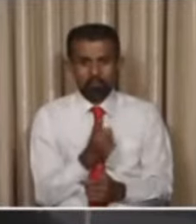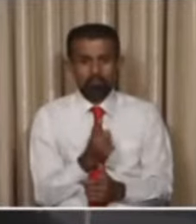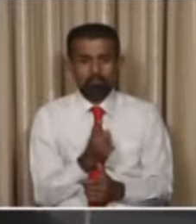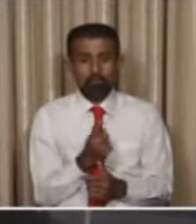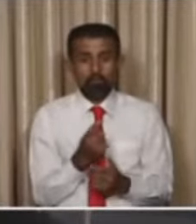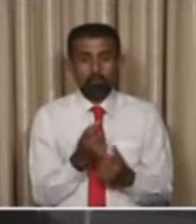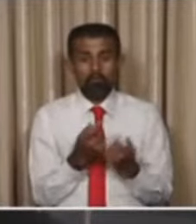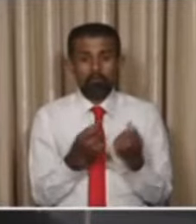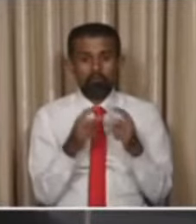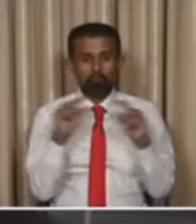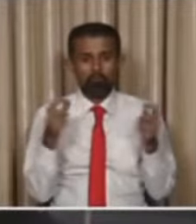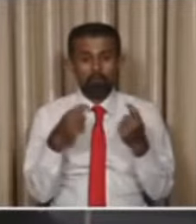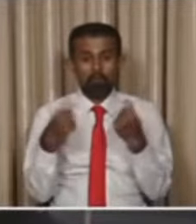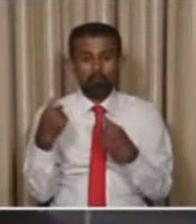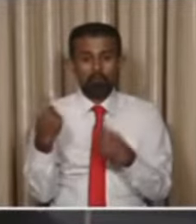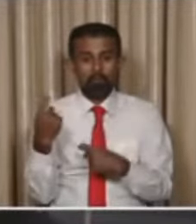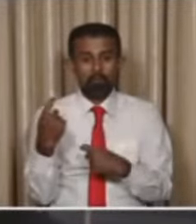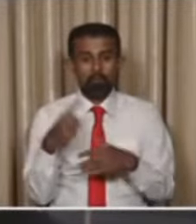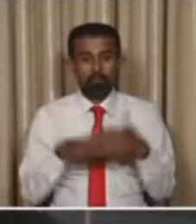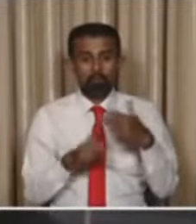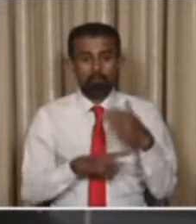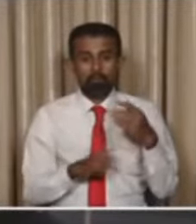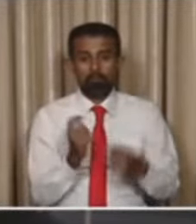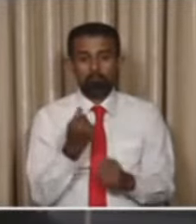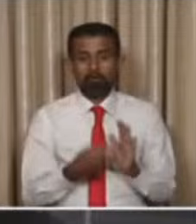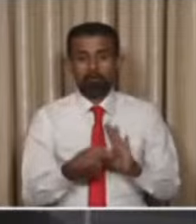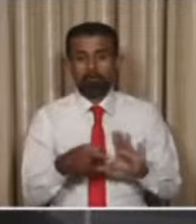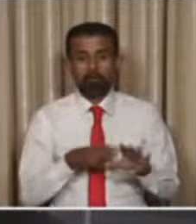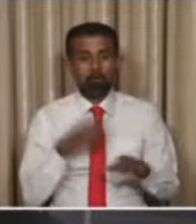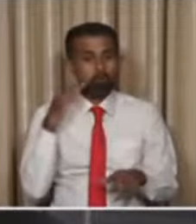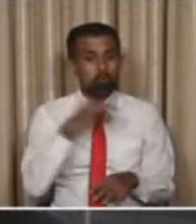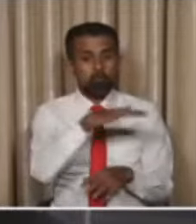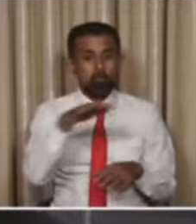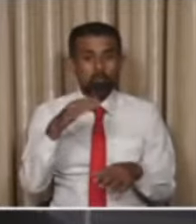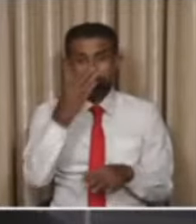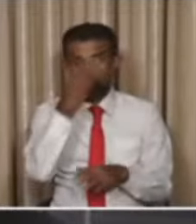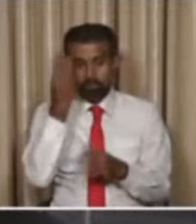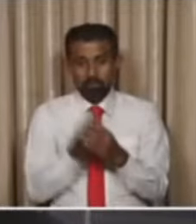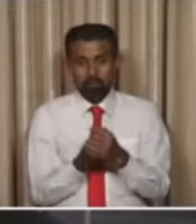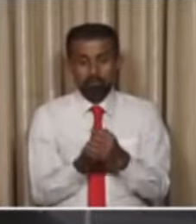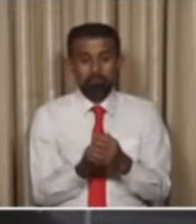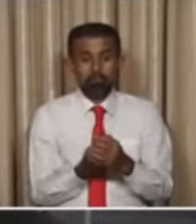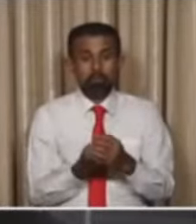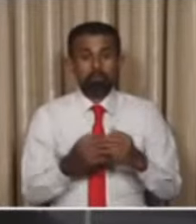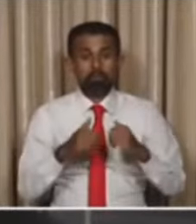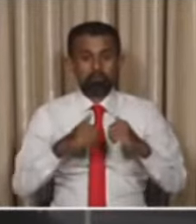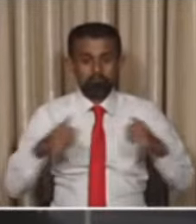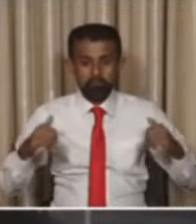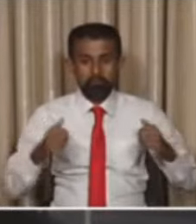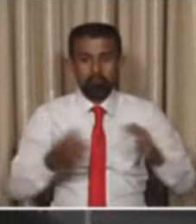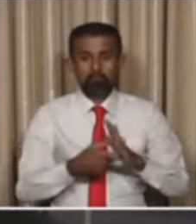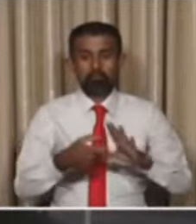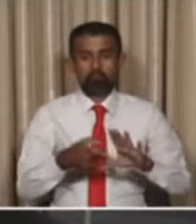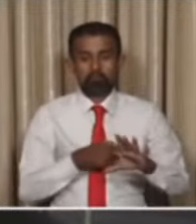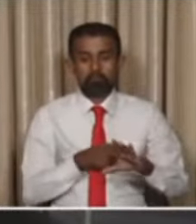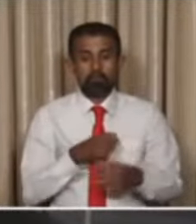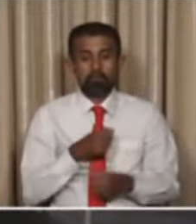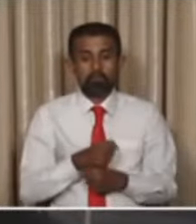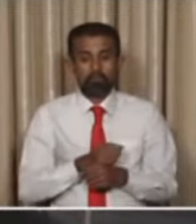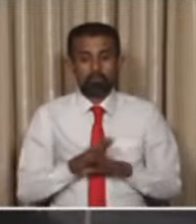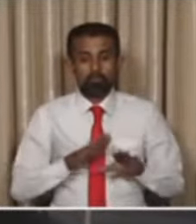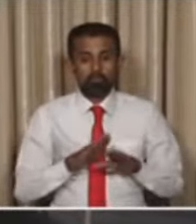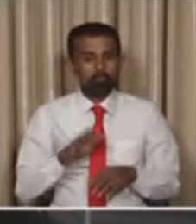විකුණුනේ එදා ඡන්දේ දිනන්න මිනිස්සු අතර ජාතීන් අතර ලොකු ජාතිවාදියක් ඇති කරා යහපාලන කාලේ